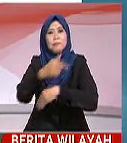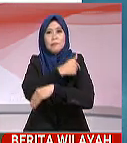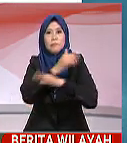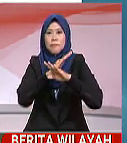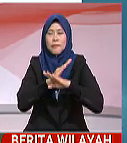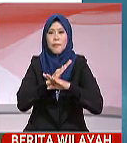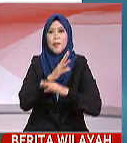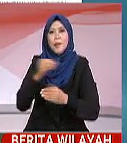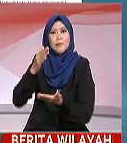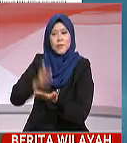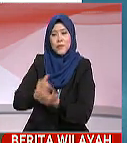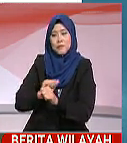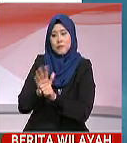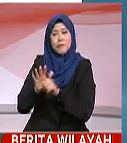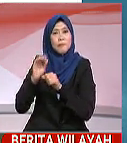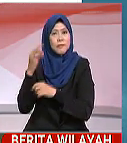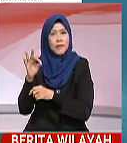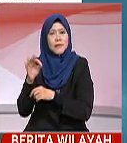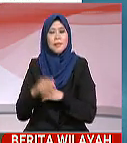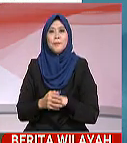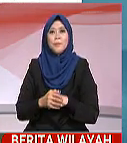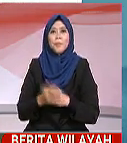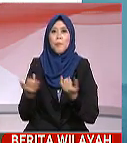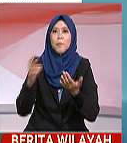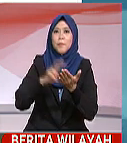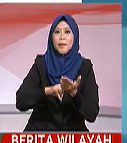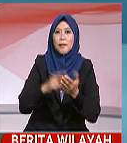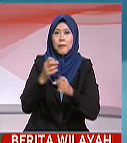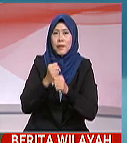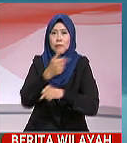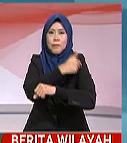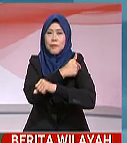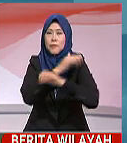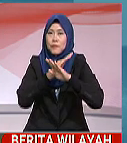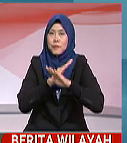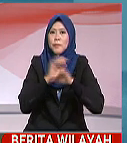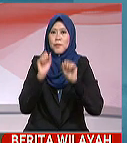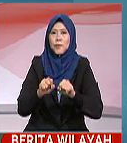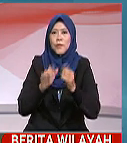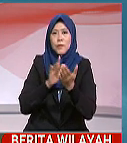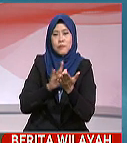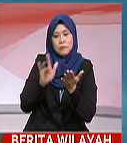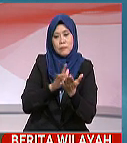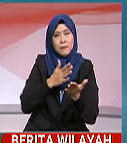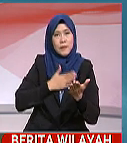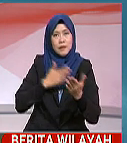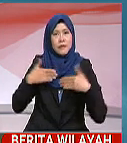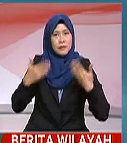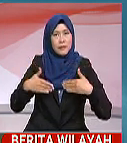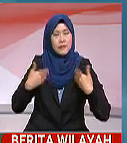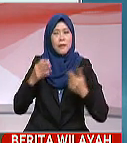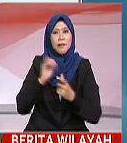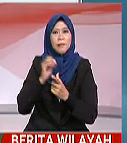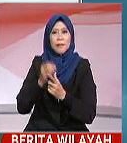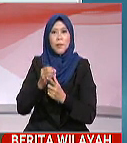rantaian jangkitan COVID-19. Pendaftaran mendapatkan vaksin boleh dilakukan melalui aplikasi MySejahtera